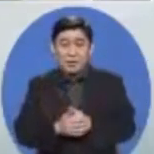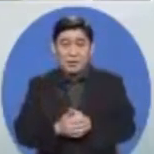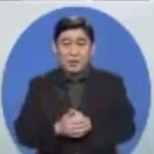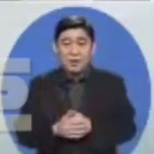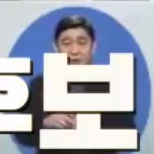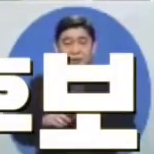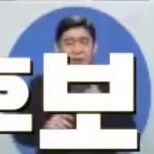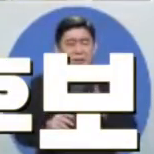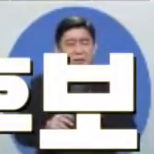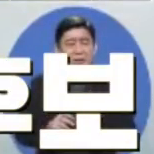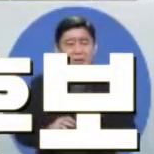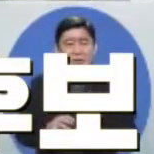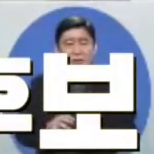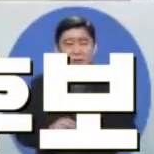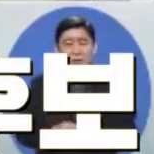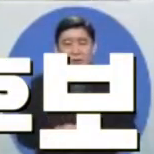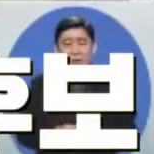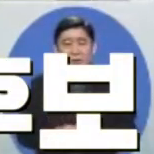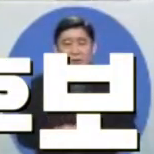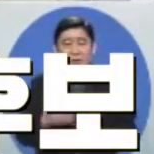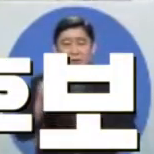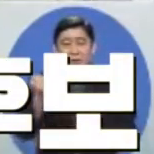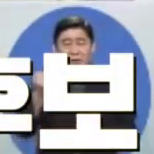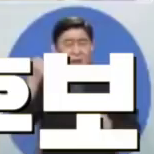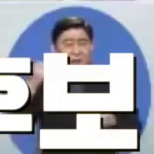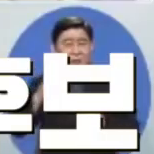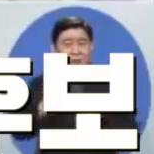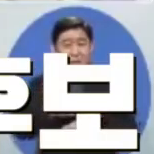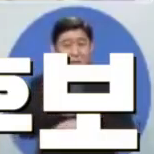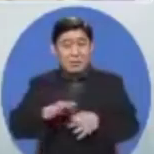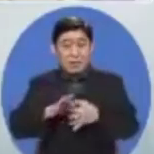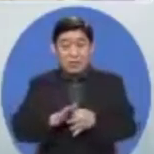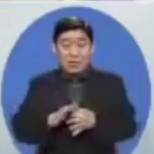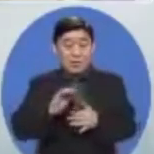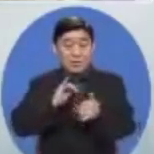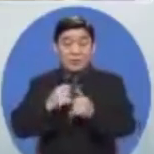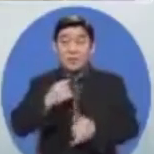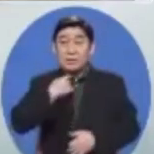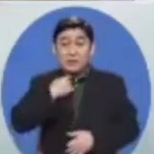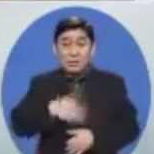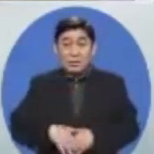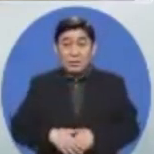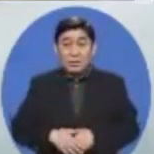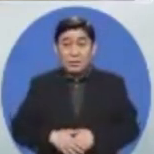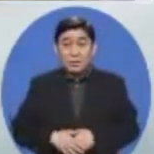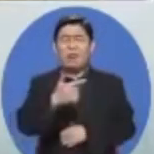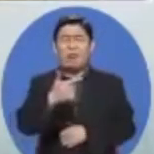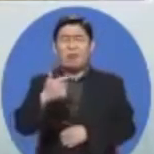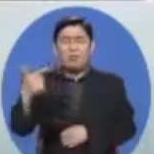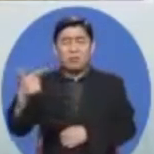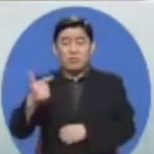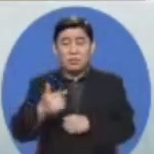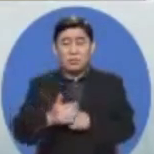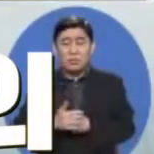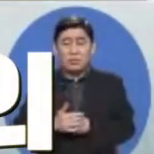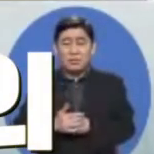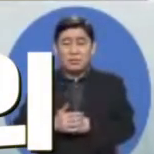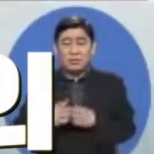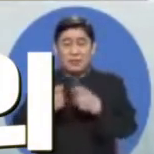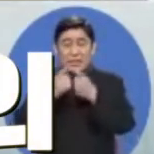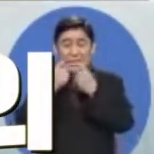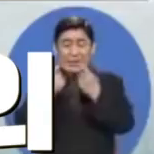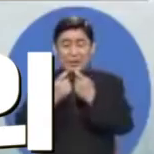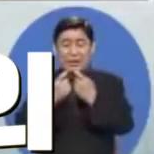이 문제와 관련해서요? 예, 여배우 스캔들과 관련해서. 없습니다. 없습니까? 네. 주진우 기자. 잠깐만. 사실은 인신에